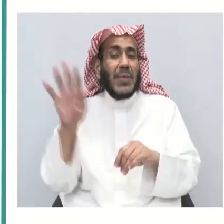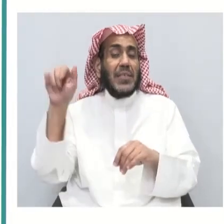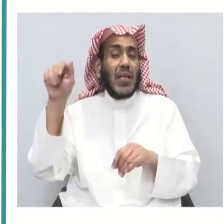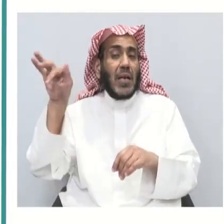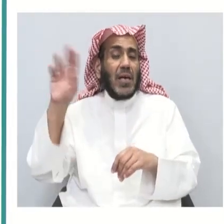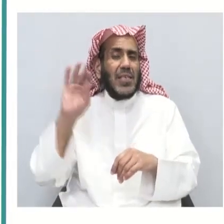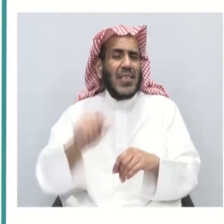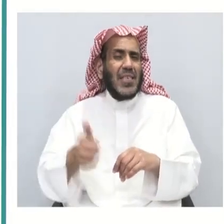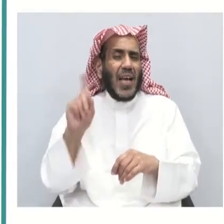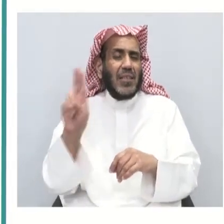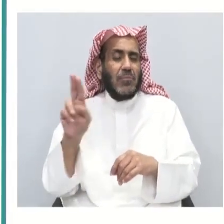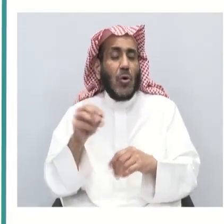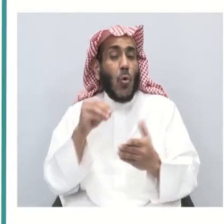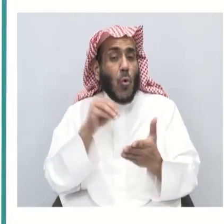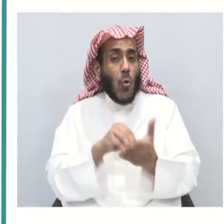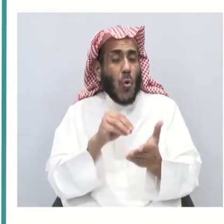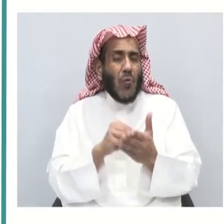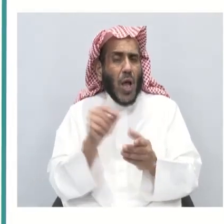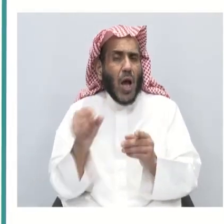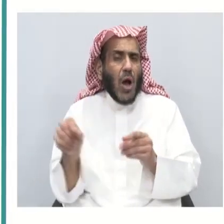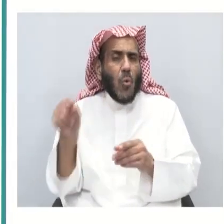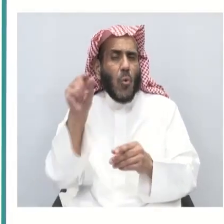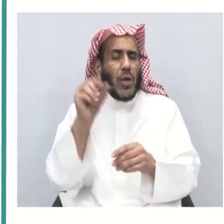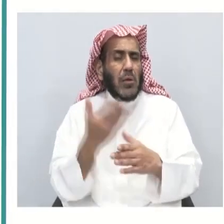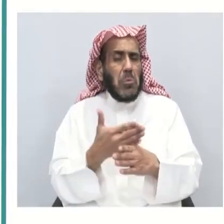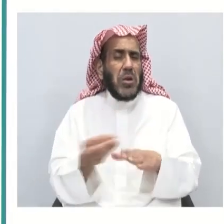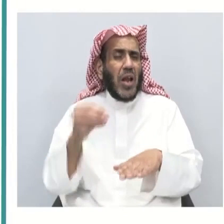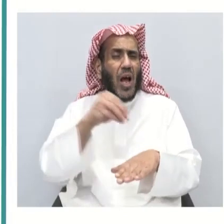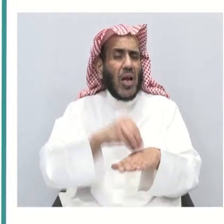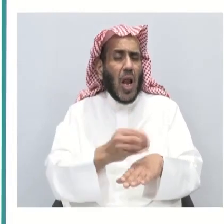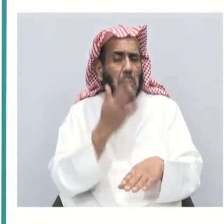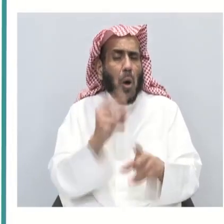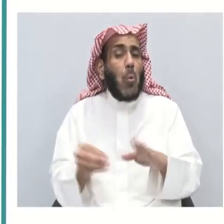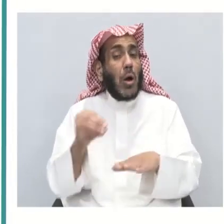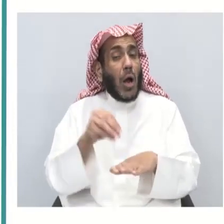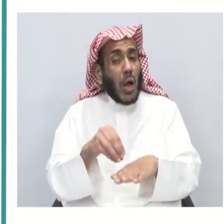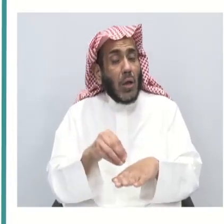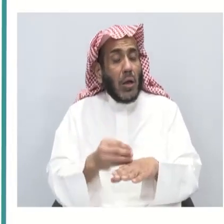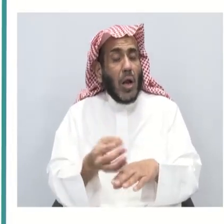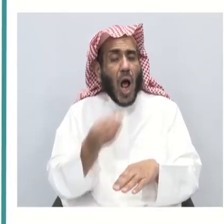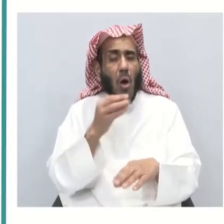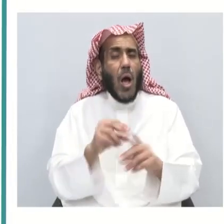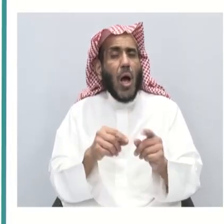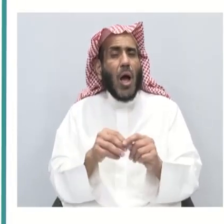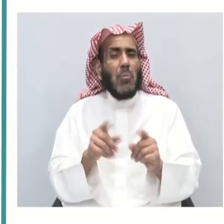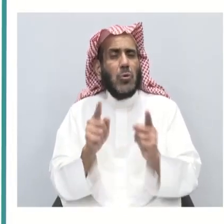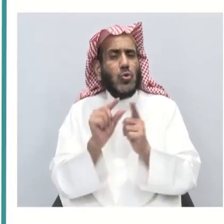السرخسيات تحتوي على أوعية لنقل الماء والمواد الغذائية. بالنسبة